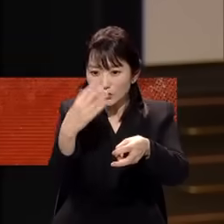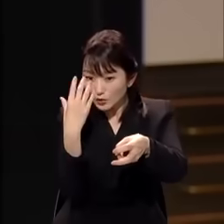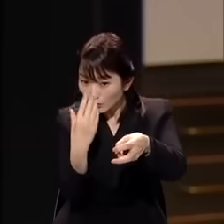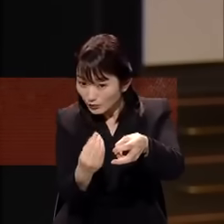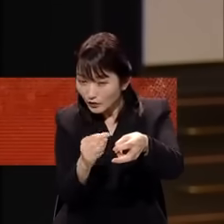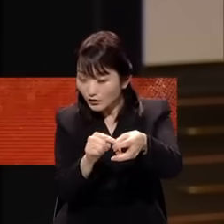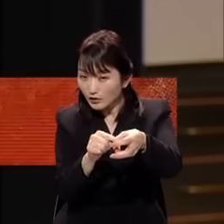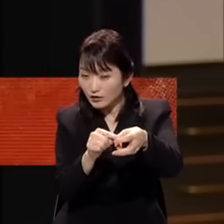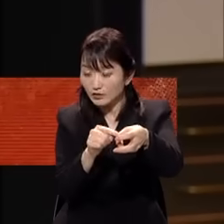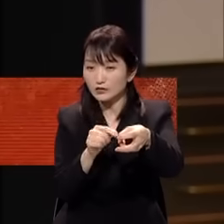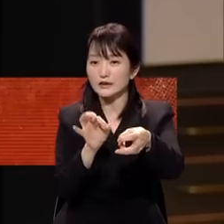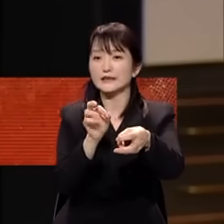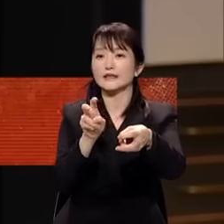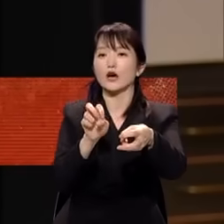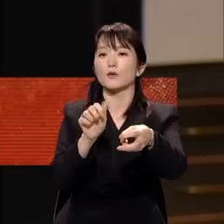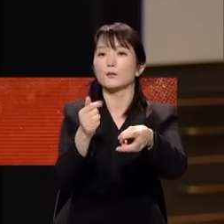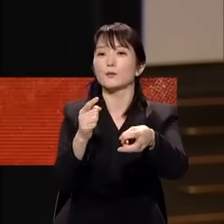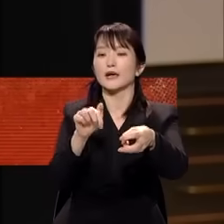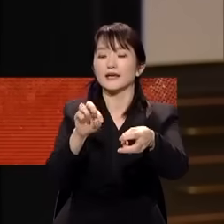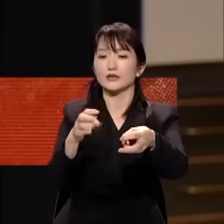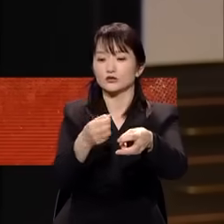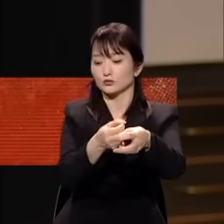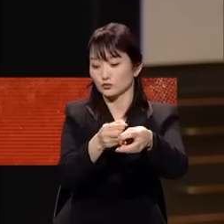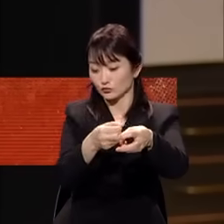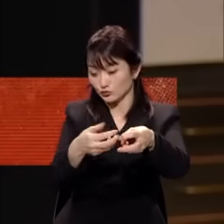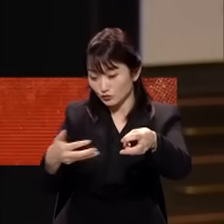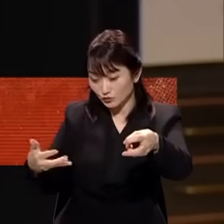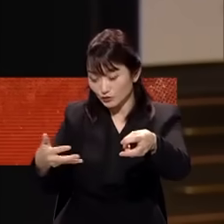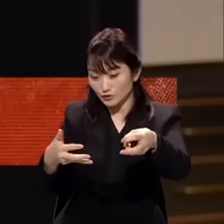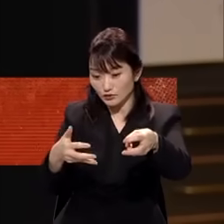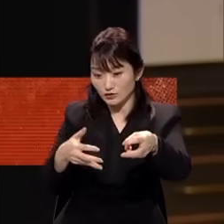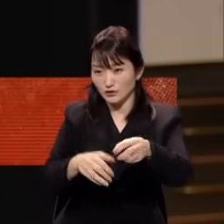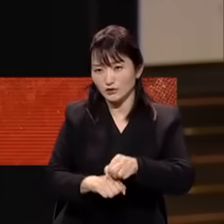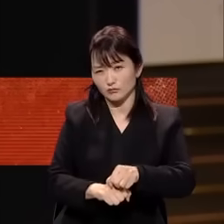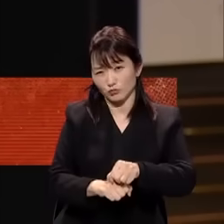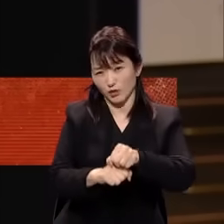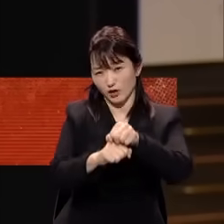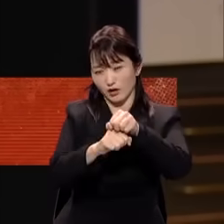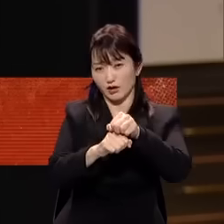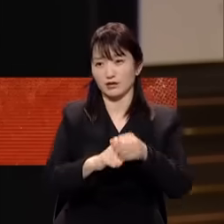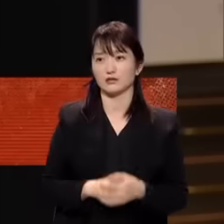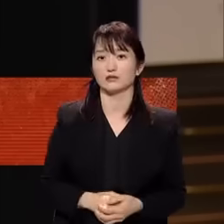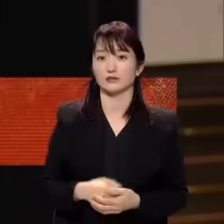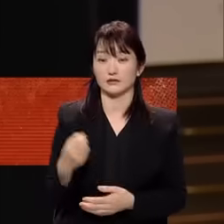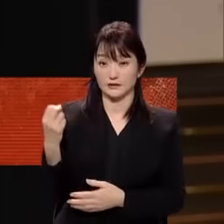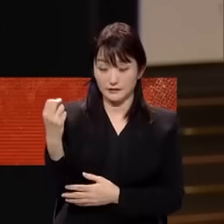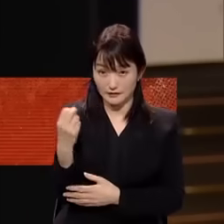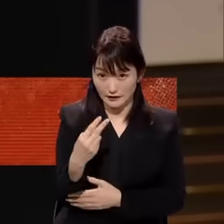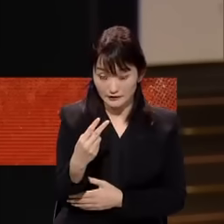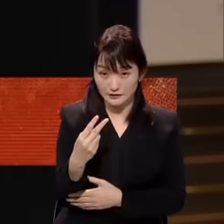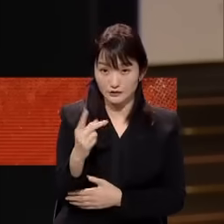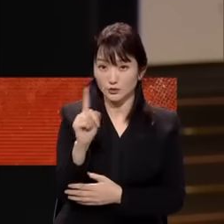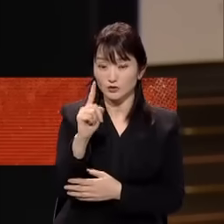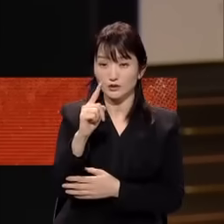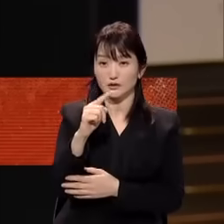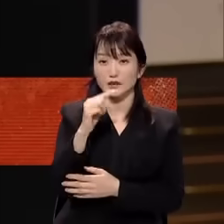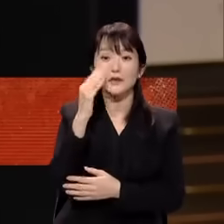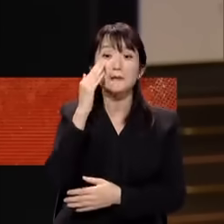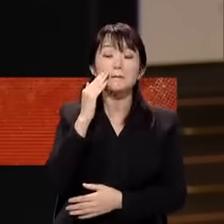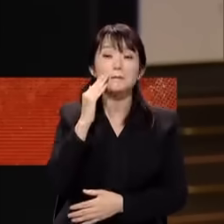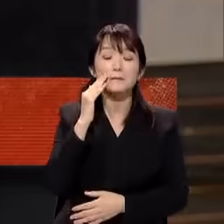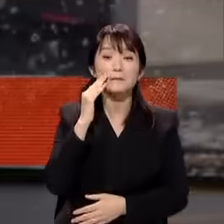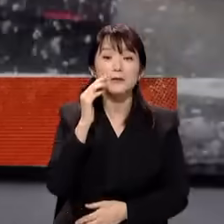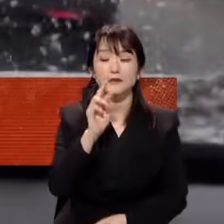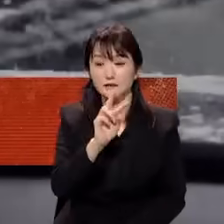중에도 염화칼슘을 뿌려서 도로 위에 염화칼슘이 쌓여버린 겁니다. 다시 신호가 바뀌자 제설 차량은